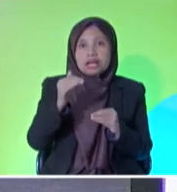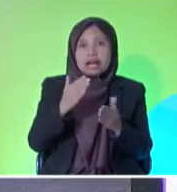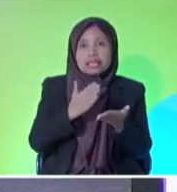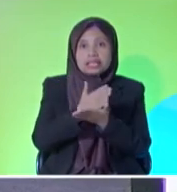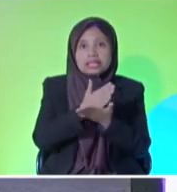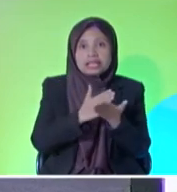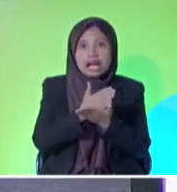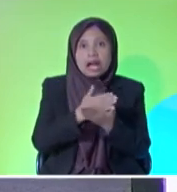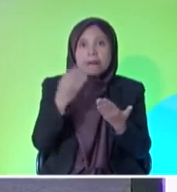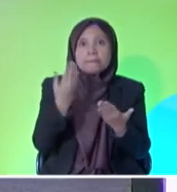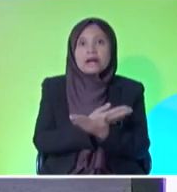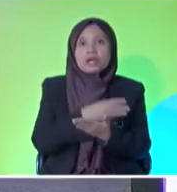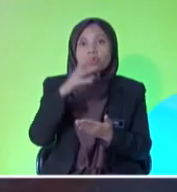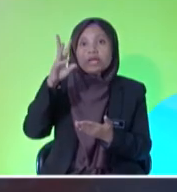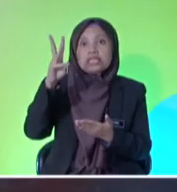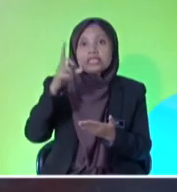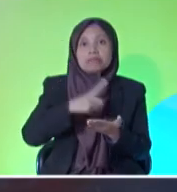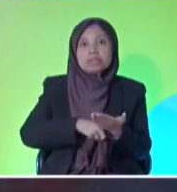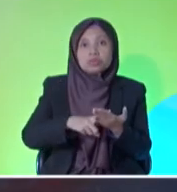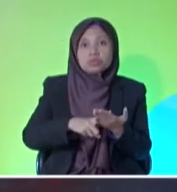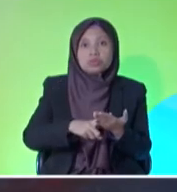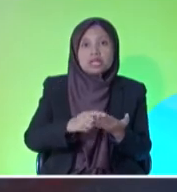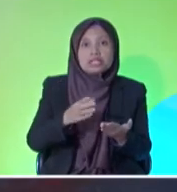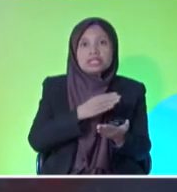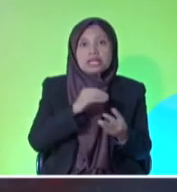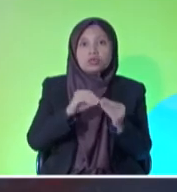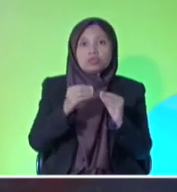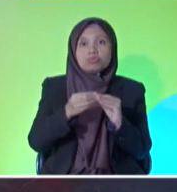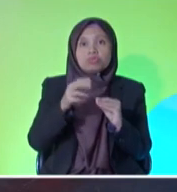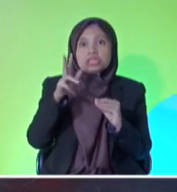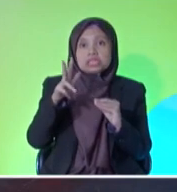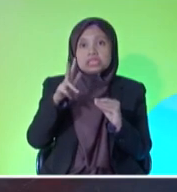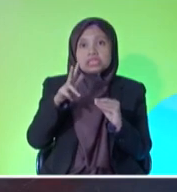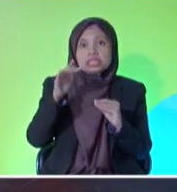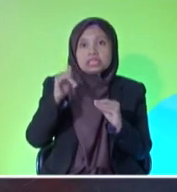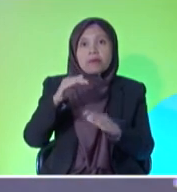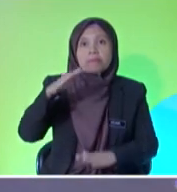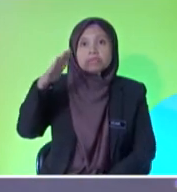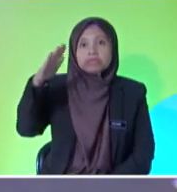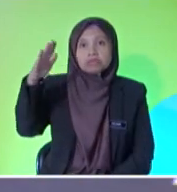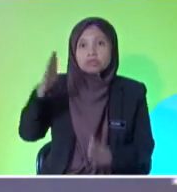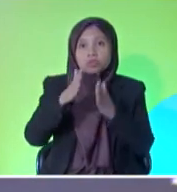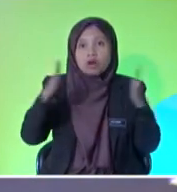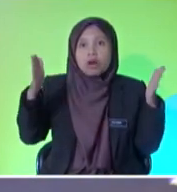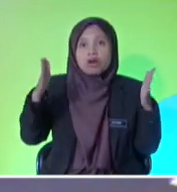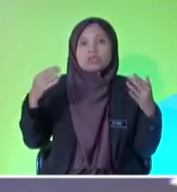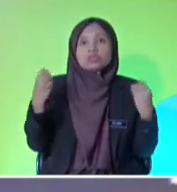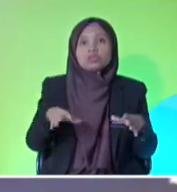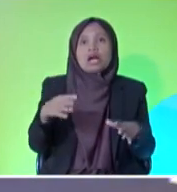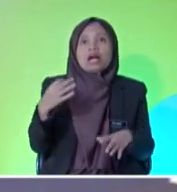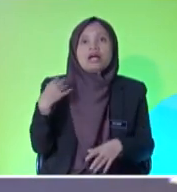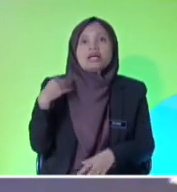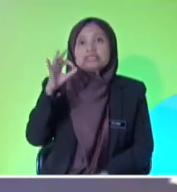adalah 6 minggu pokoknya dan yang ketiga itu yang besar itu adalah 9 minggu